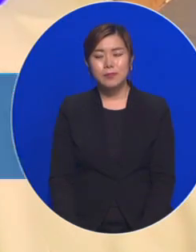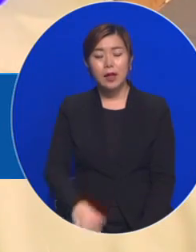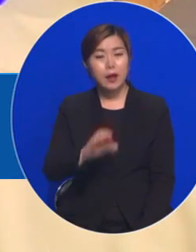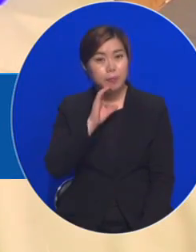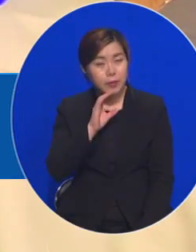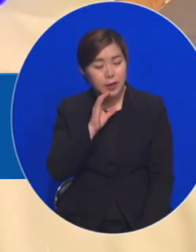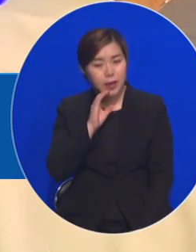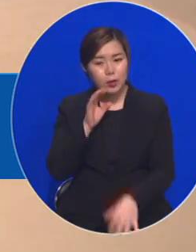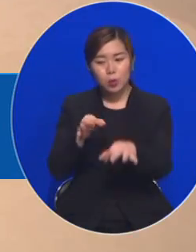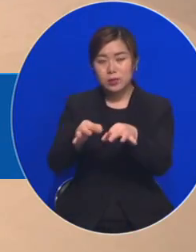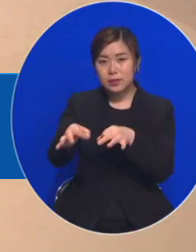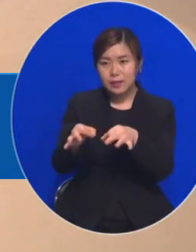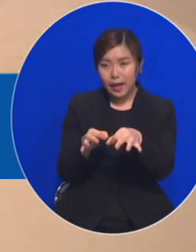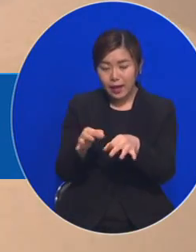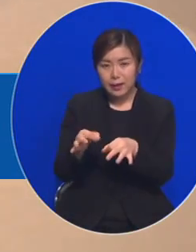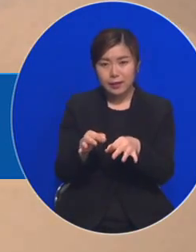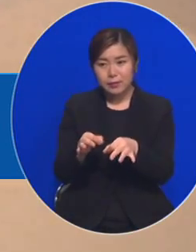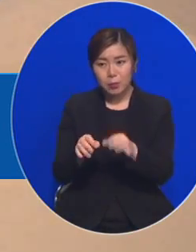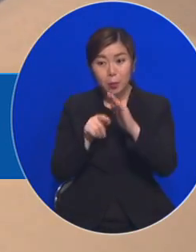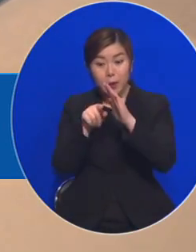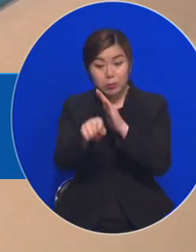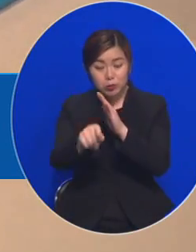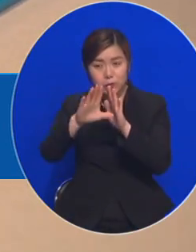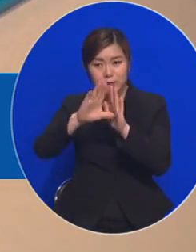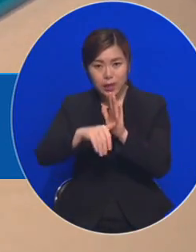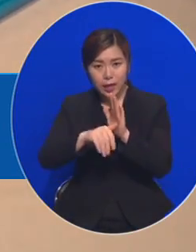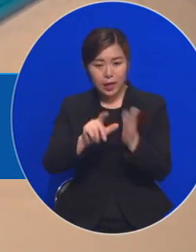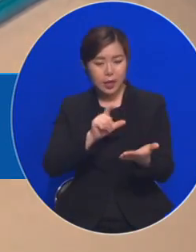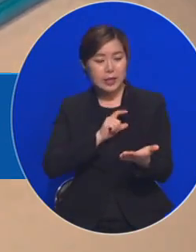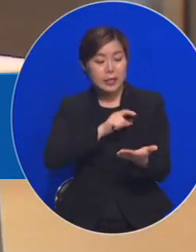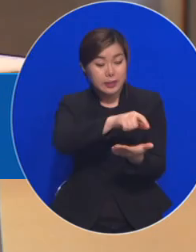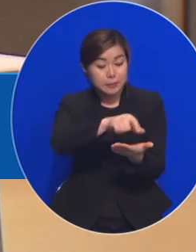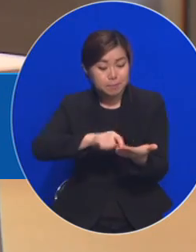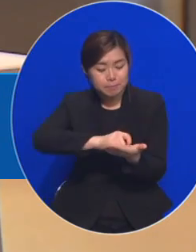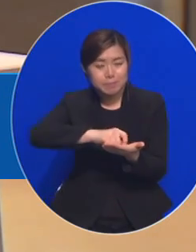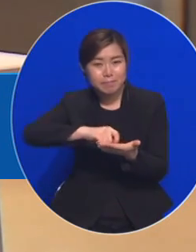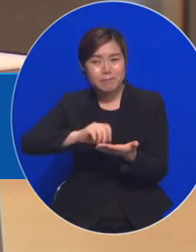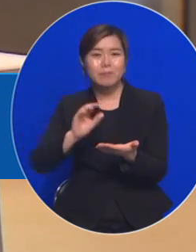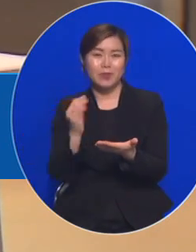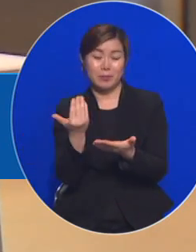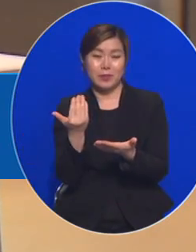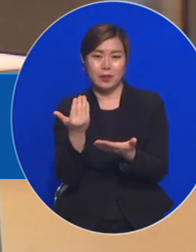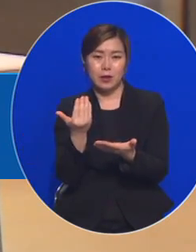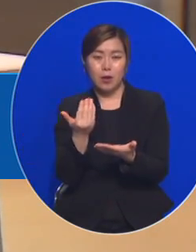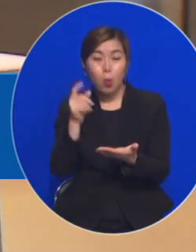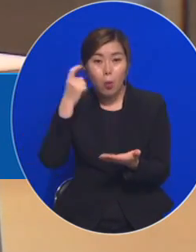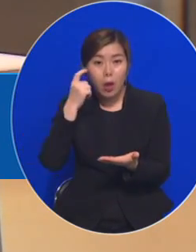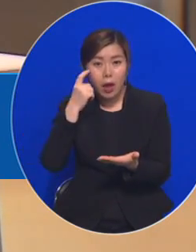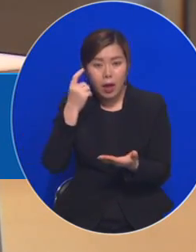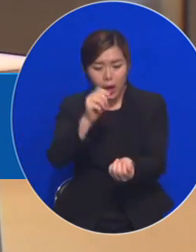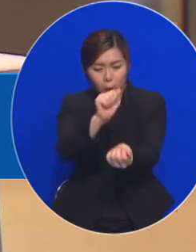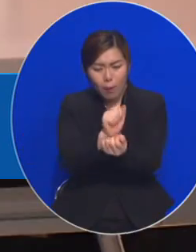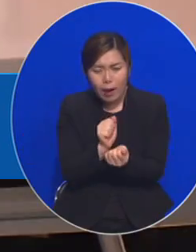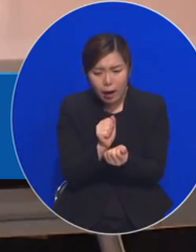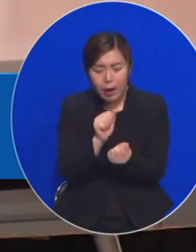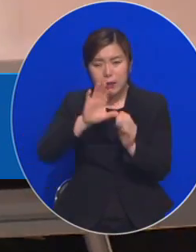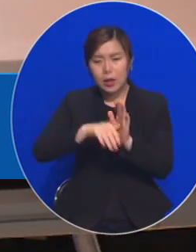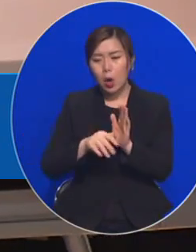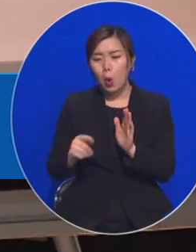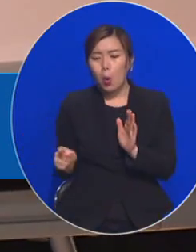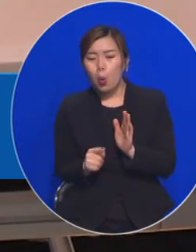카페나 식당 등 다중 이용 시설을 방문할 때 작성하는 출입명부. 확진자가 발생하면 역학조사에 활용하기